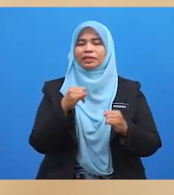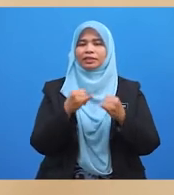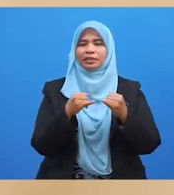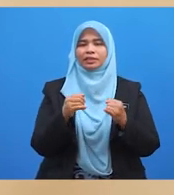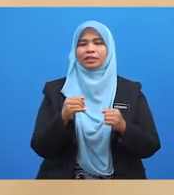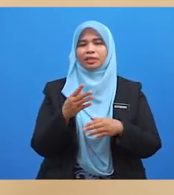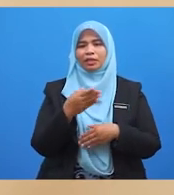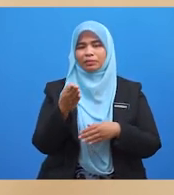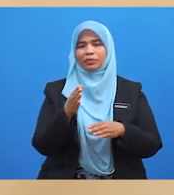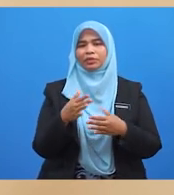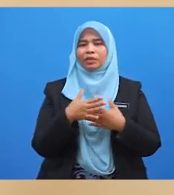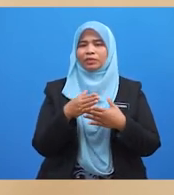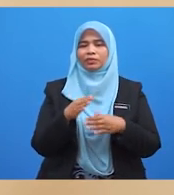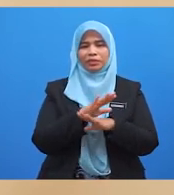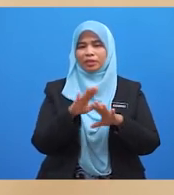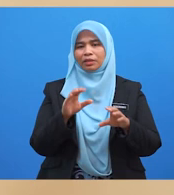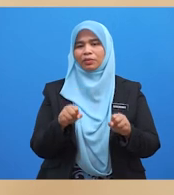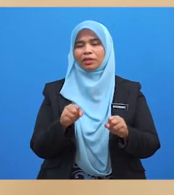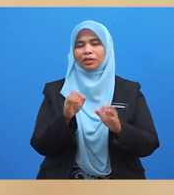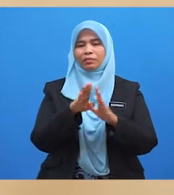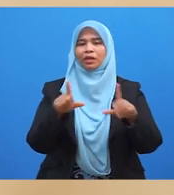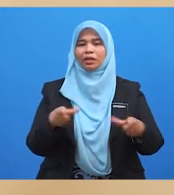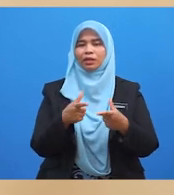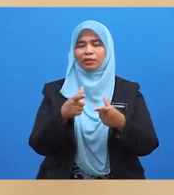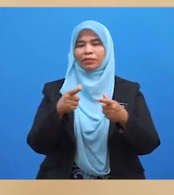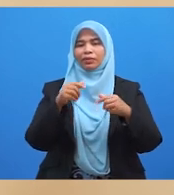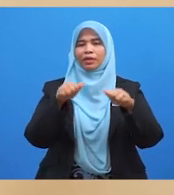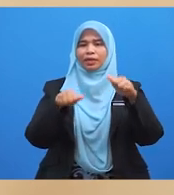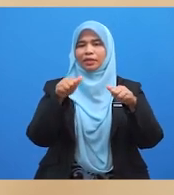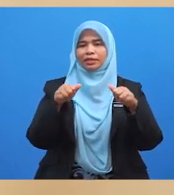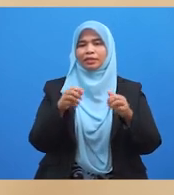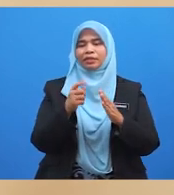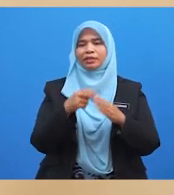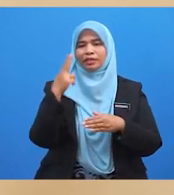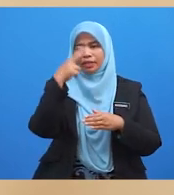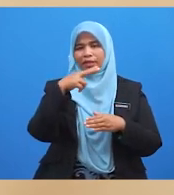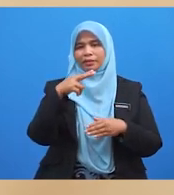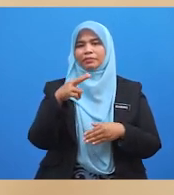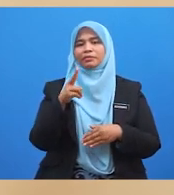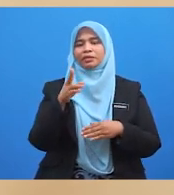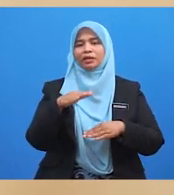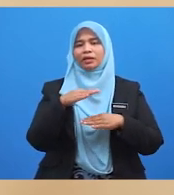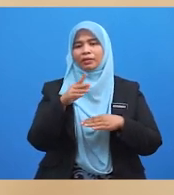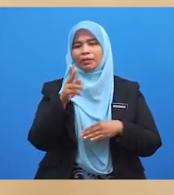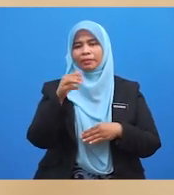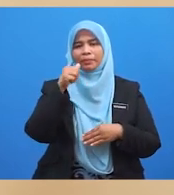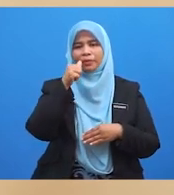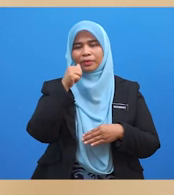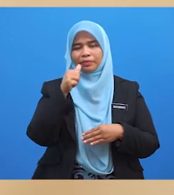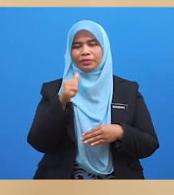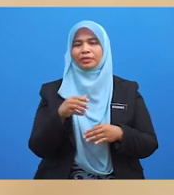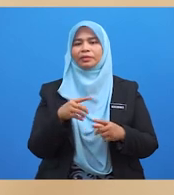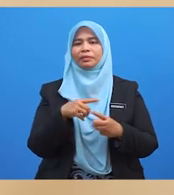takut, tidak akan dapat berlaku adil terhadap hak-hak perempuan yatim. Bila mana kamu